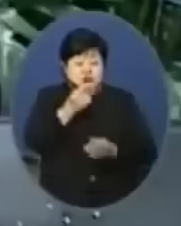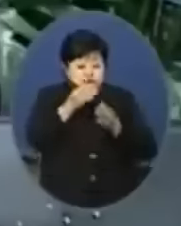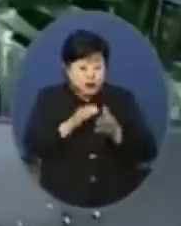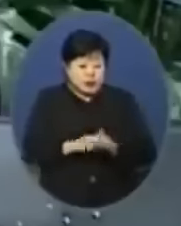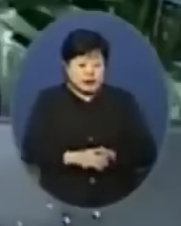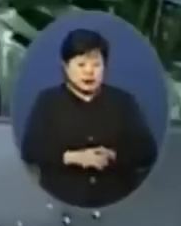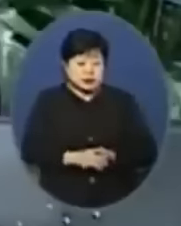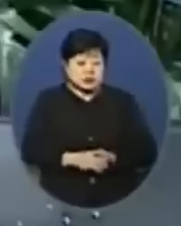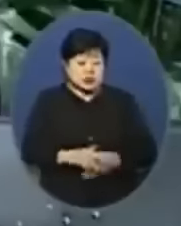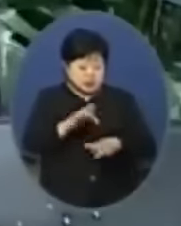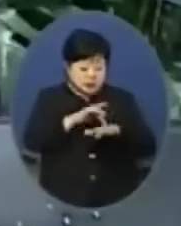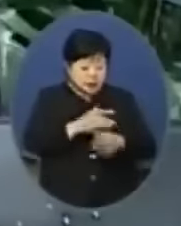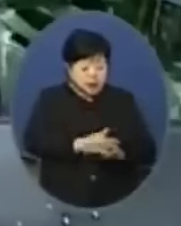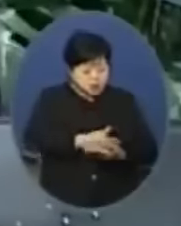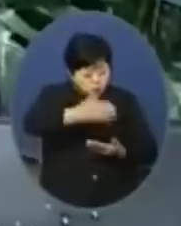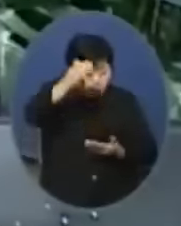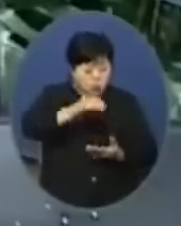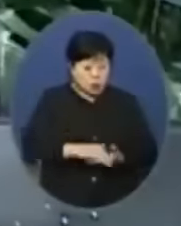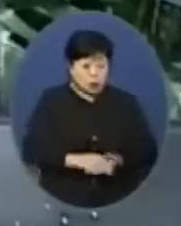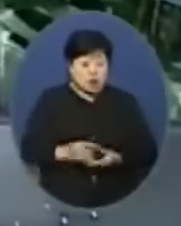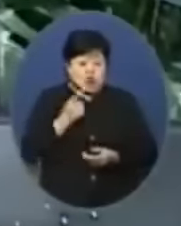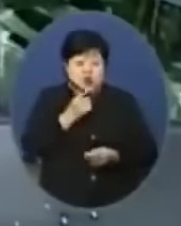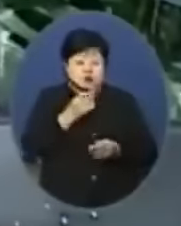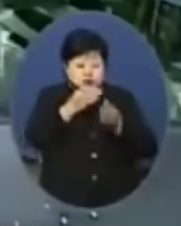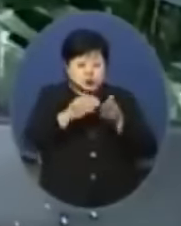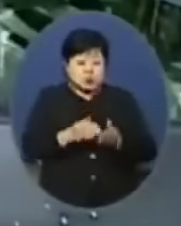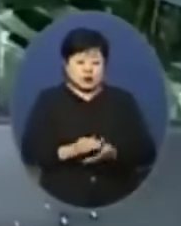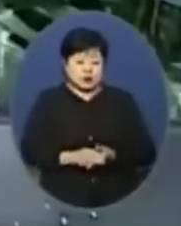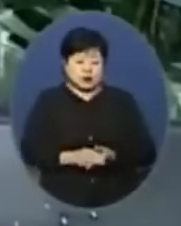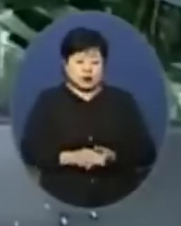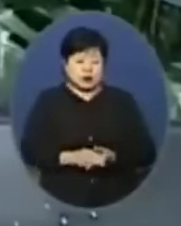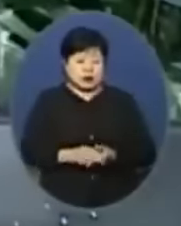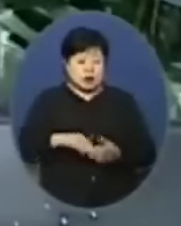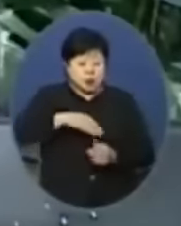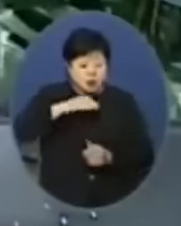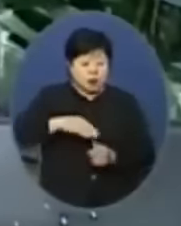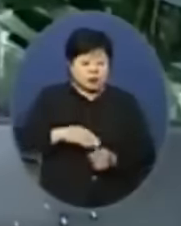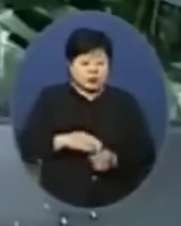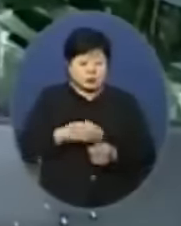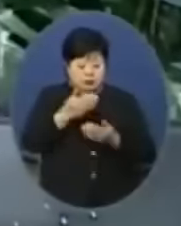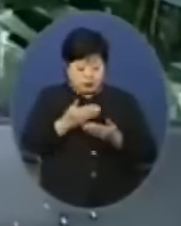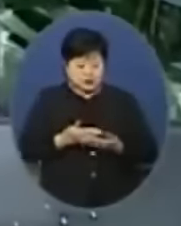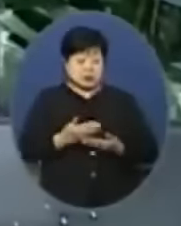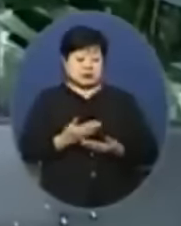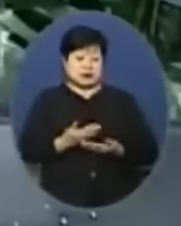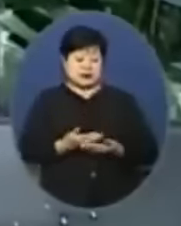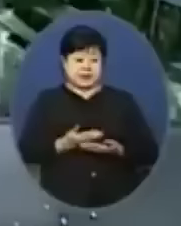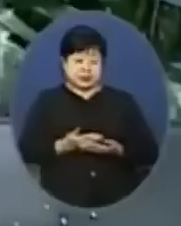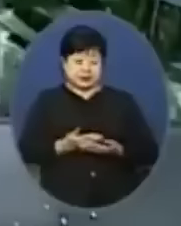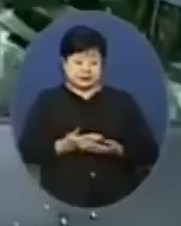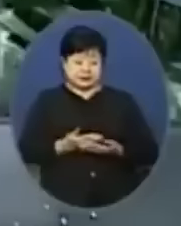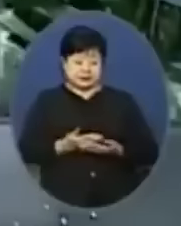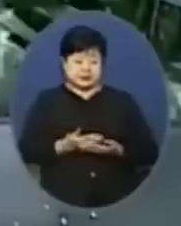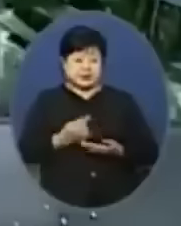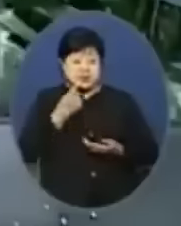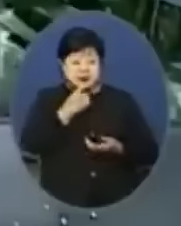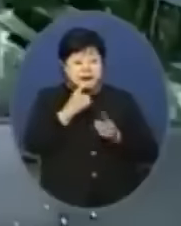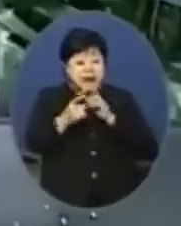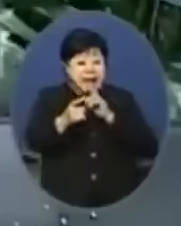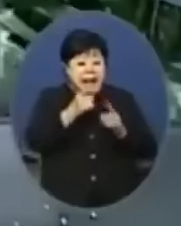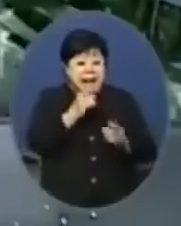통해서 흑암의 세력을 내쫓고 입술을 통해서 여러분의 모든 광명한 것을 받아들이십시오. 내 입의